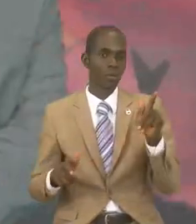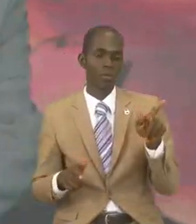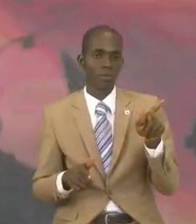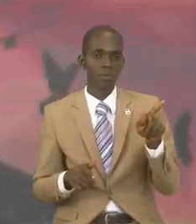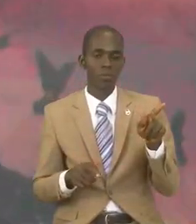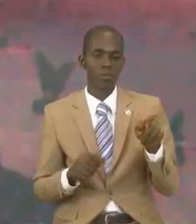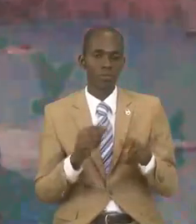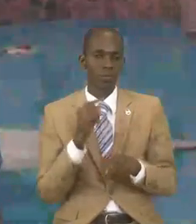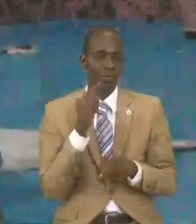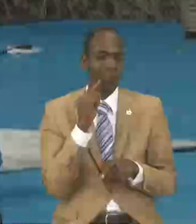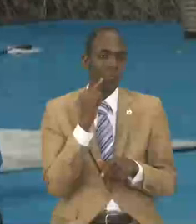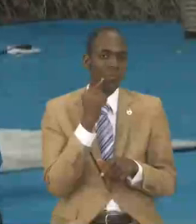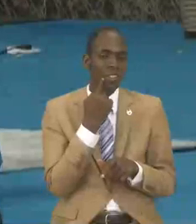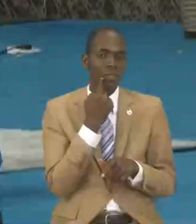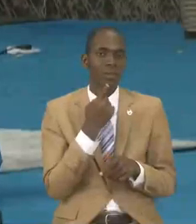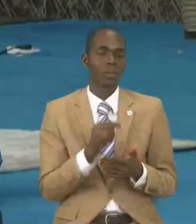21, l'envie.